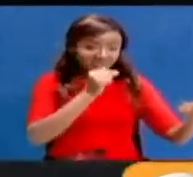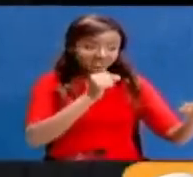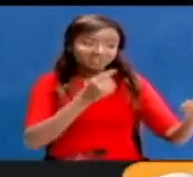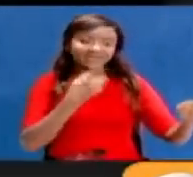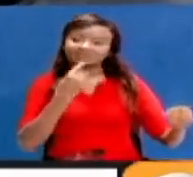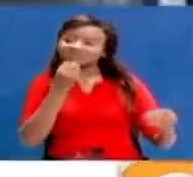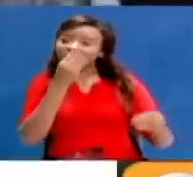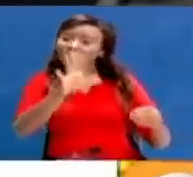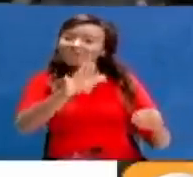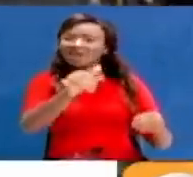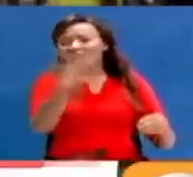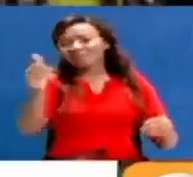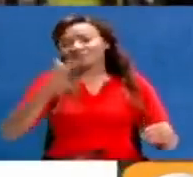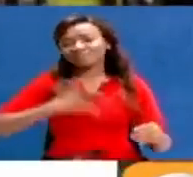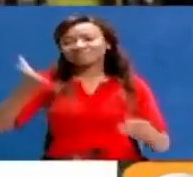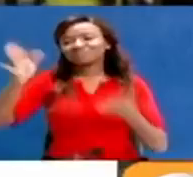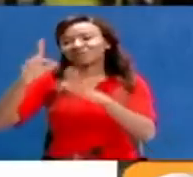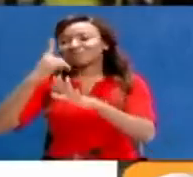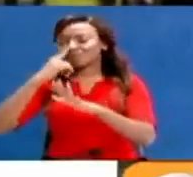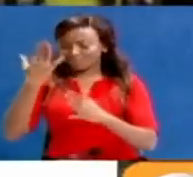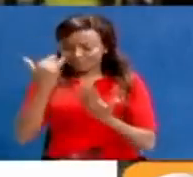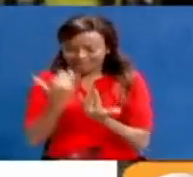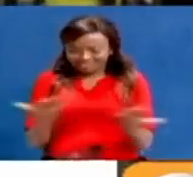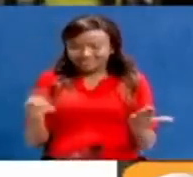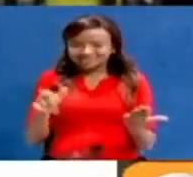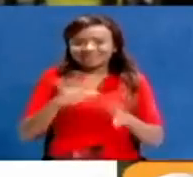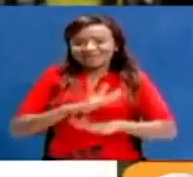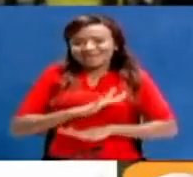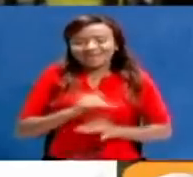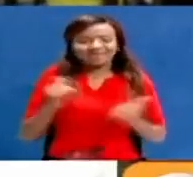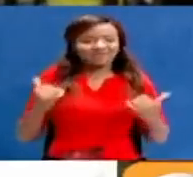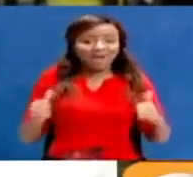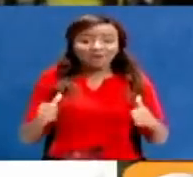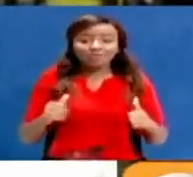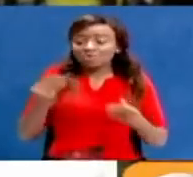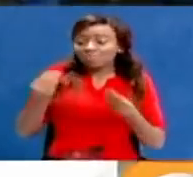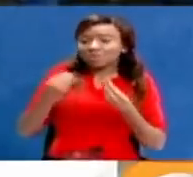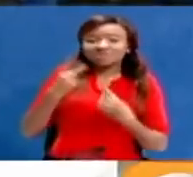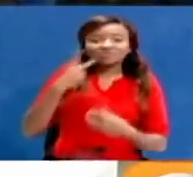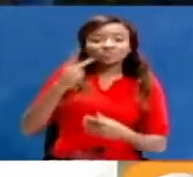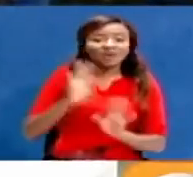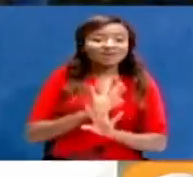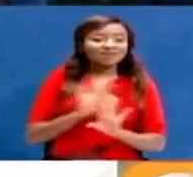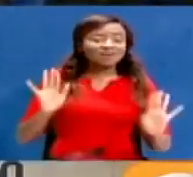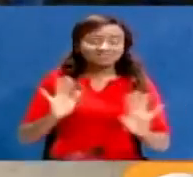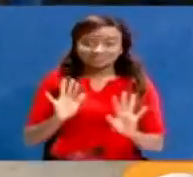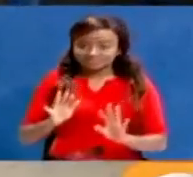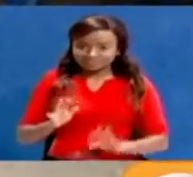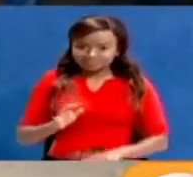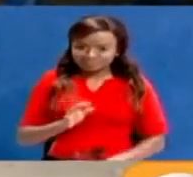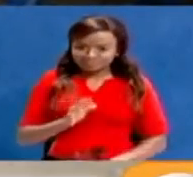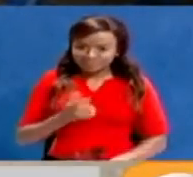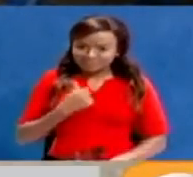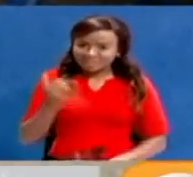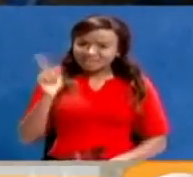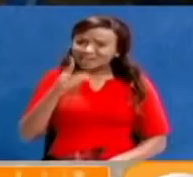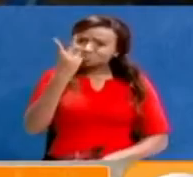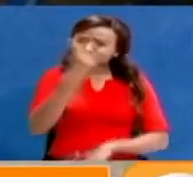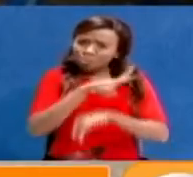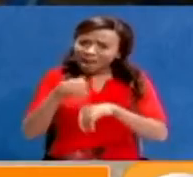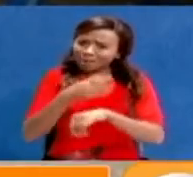wengine tuende nyumbani, they no longer have those kids, enough kids za kupima, walipewa only 200 kids. Nimekuja around 2 hours